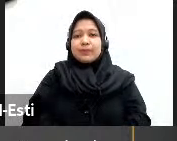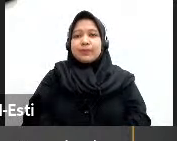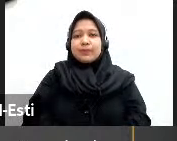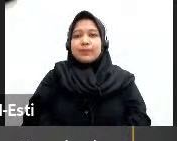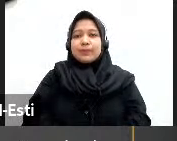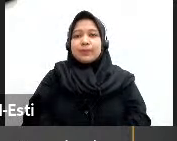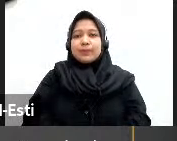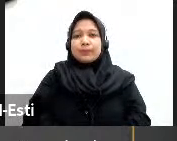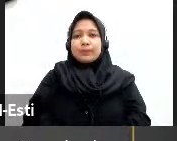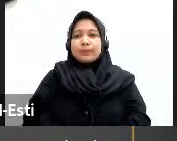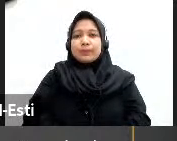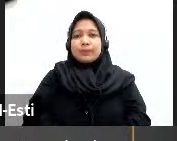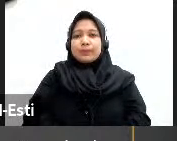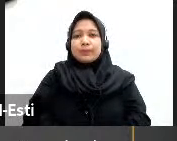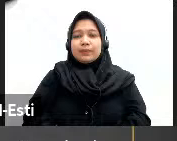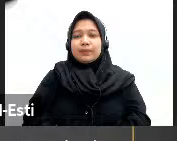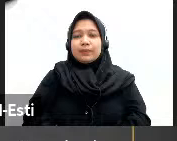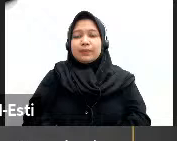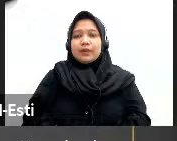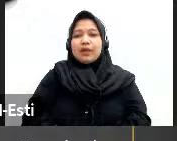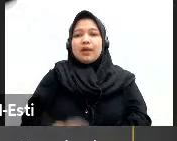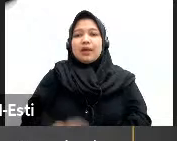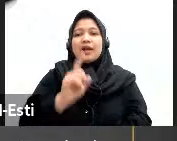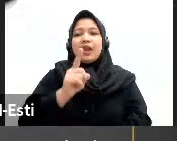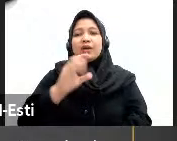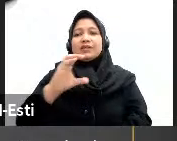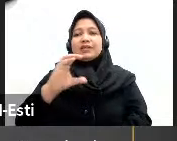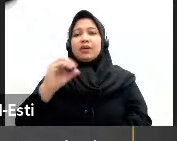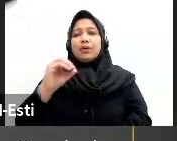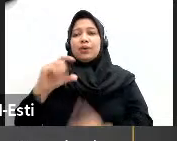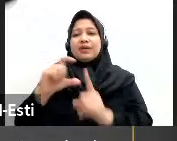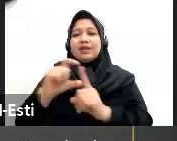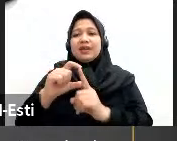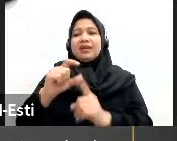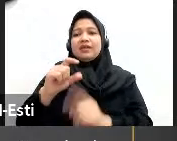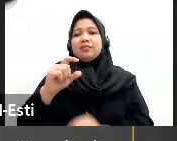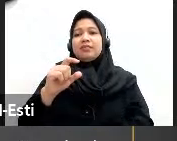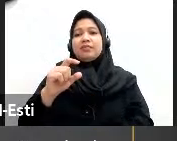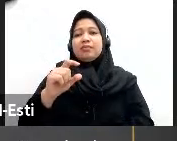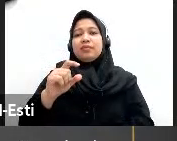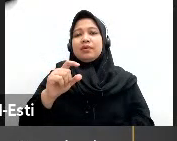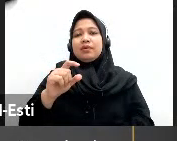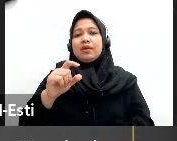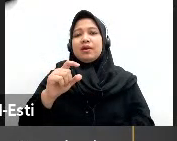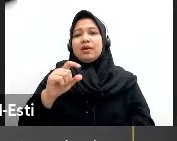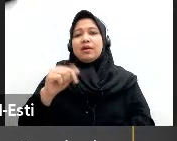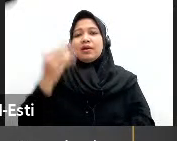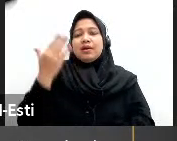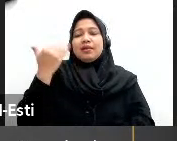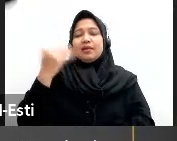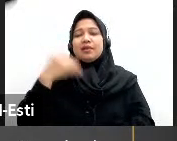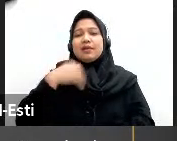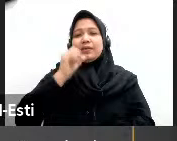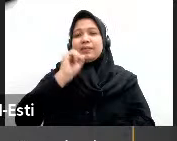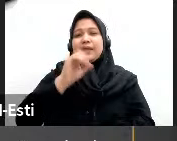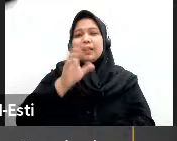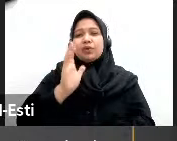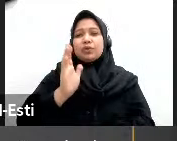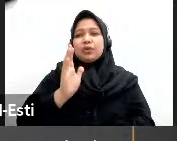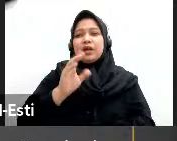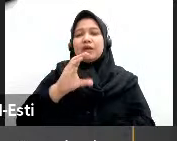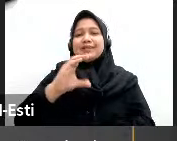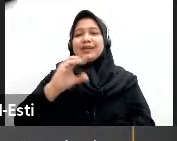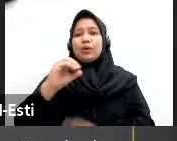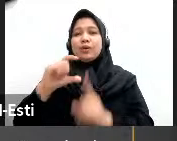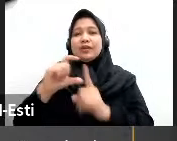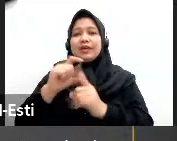kalau yang COD Kediri soundtrack.com Rusia tapi yang sudah katakan Cut